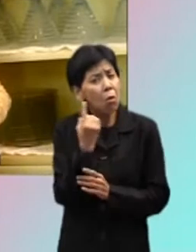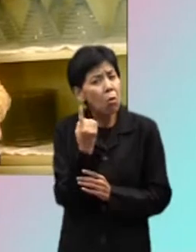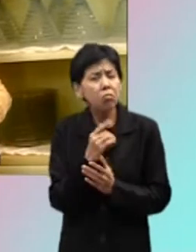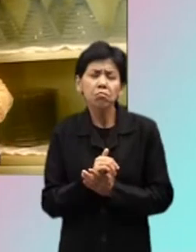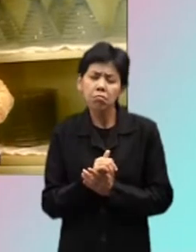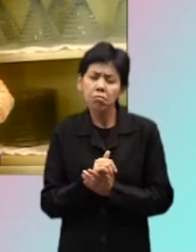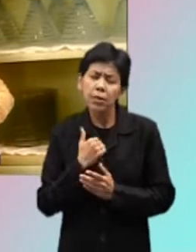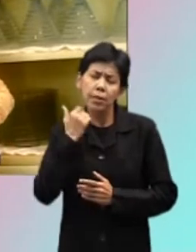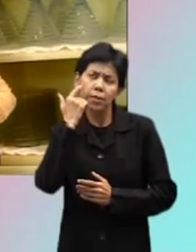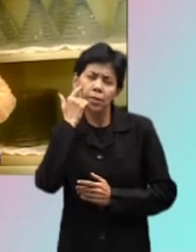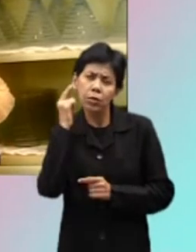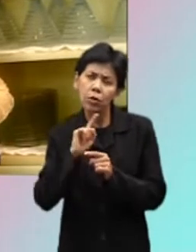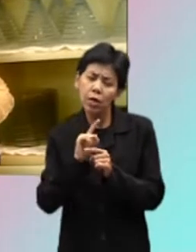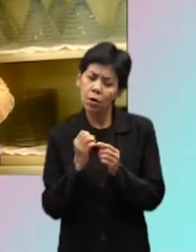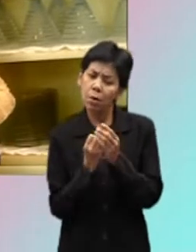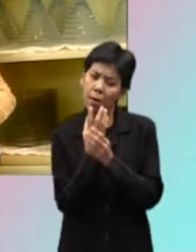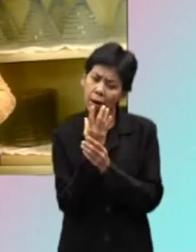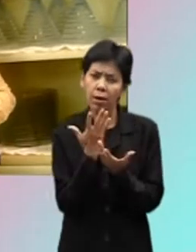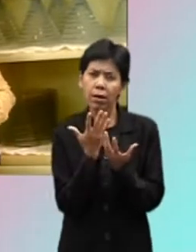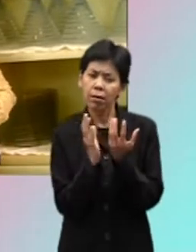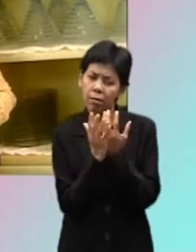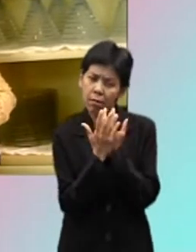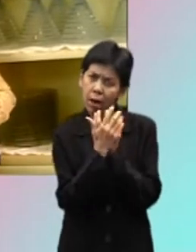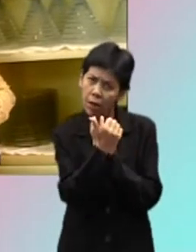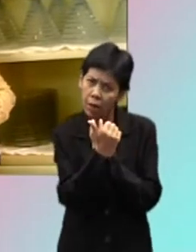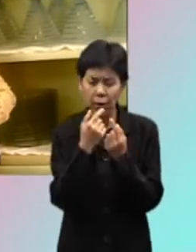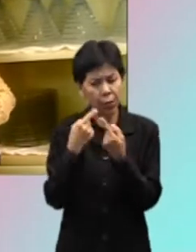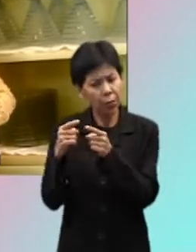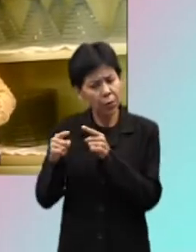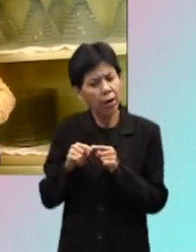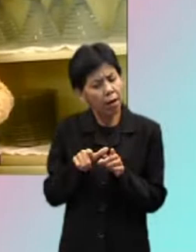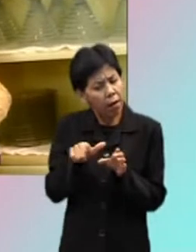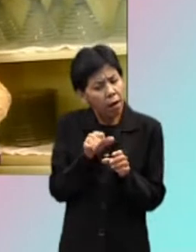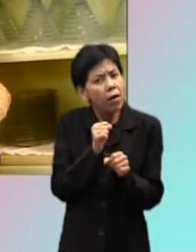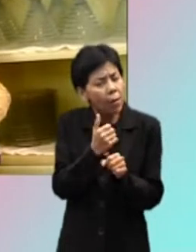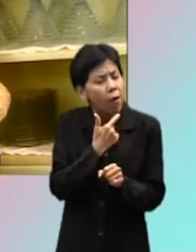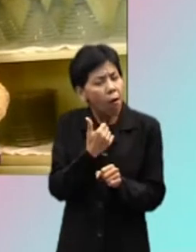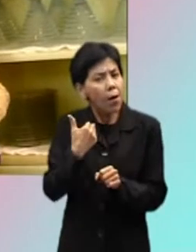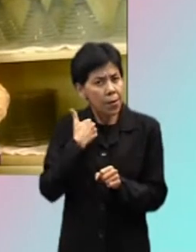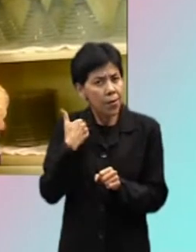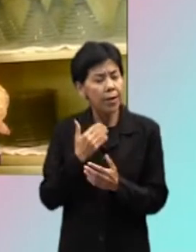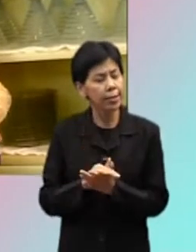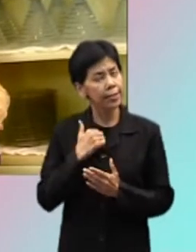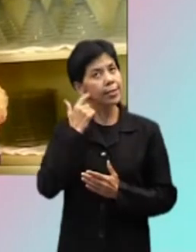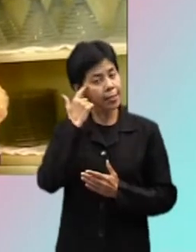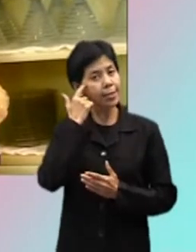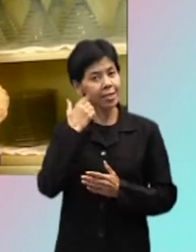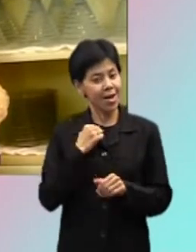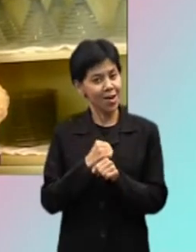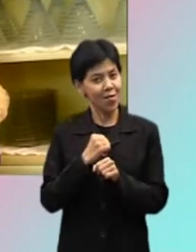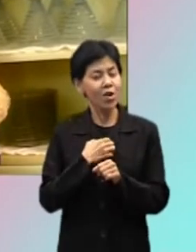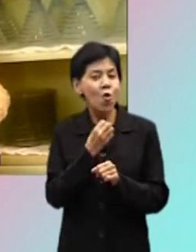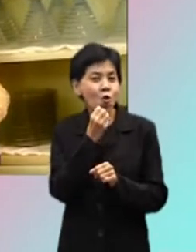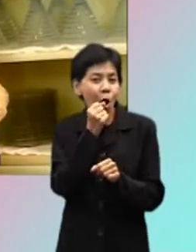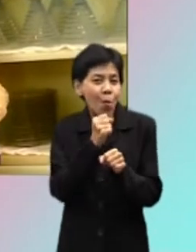ยเราก็มามองถึงเรื่องของผักอีกมีผักอีกหลายชนิดที่ทำไอศกรีมแล้วอร่อยนะคะก็เลยเป็นความคิดว่าเราน่าจะล